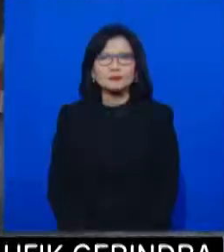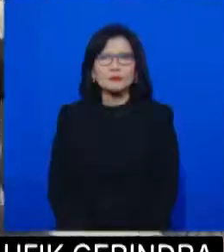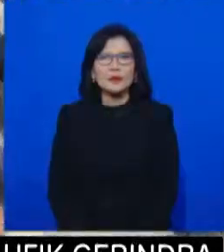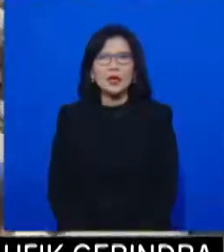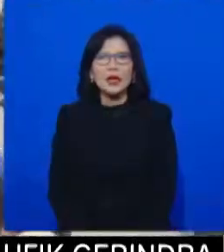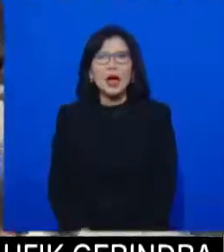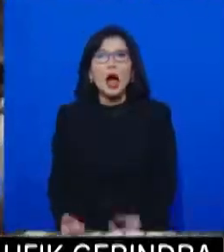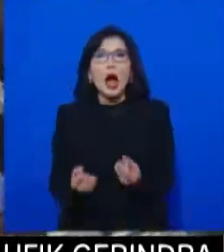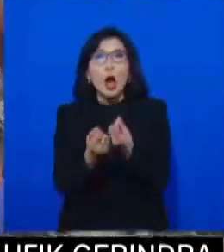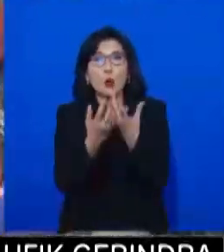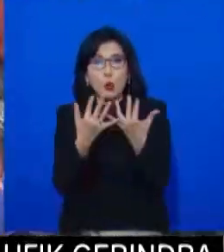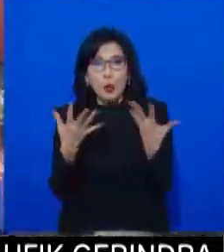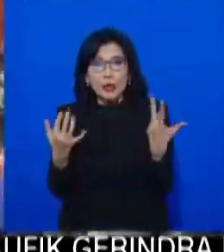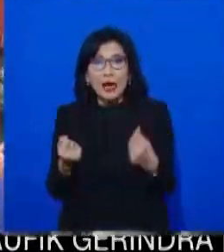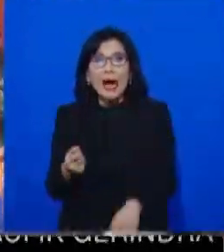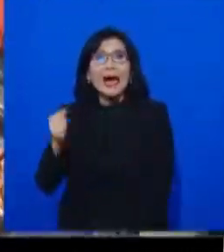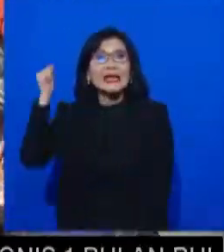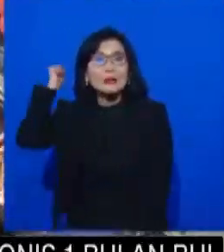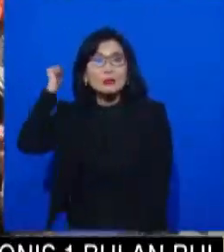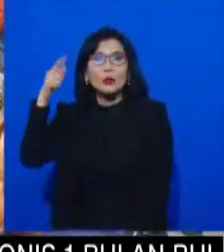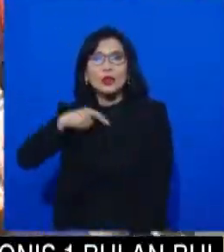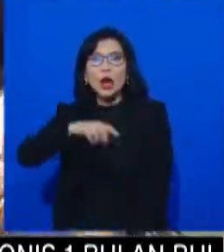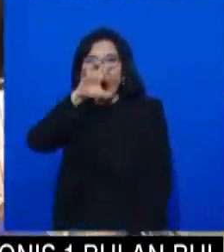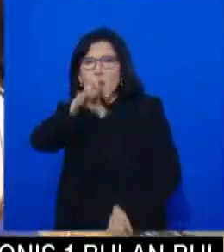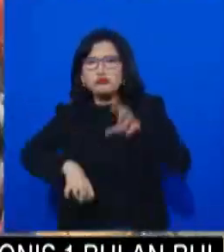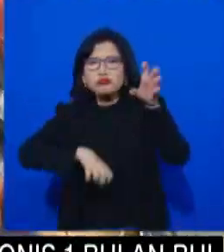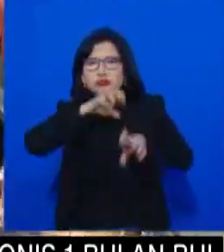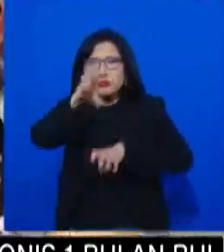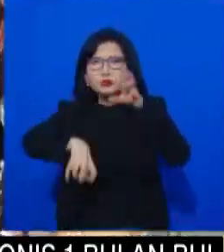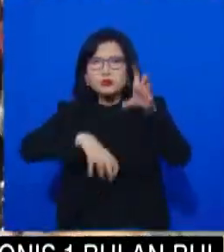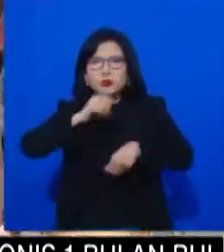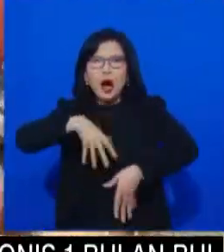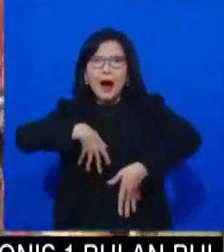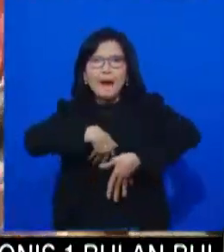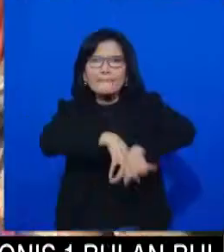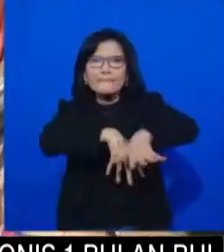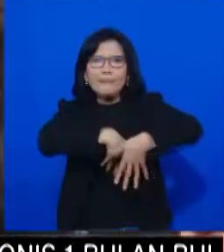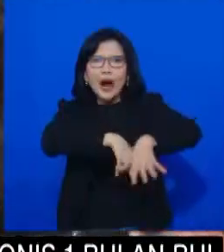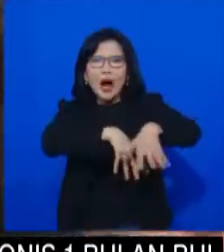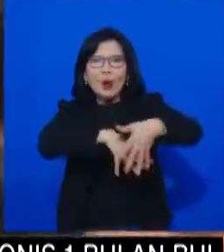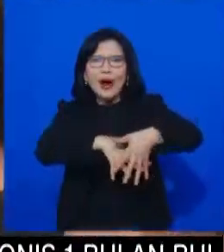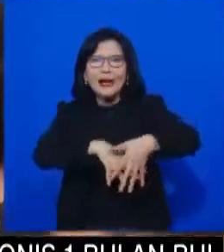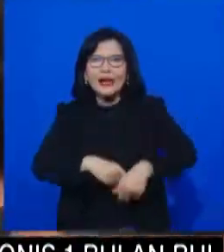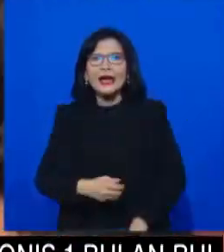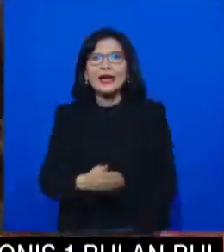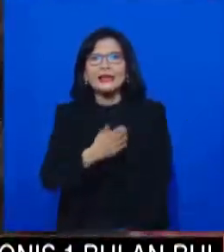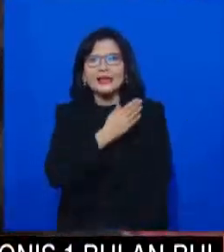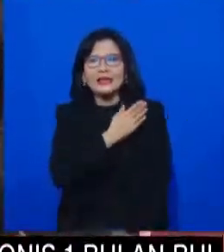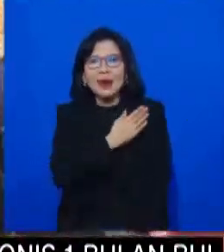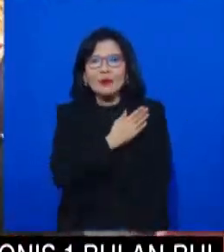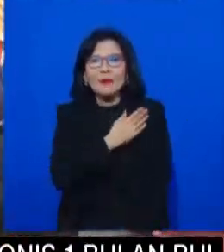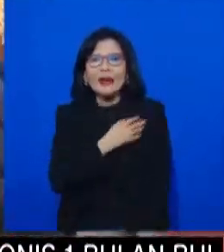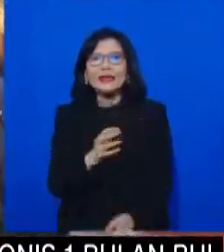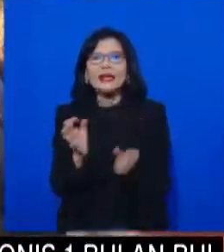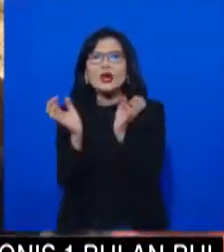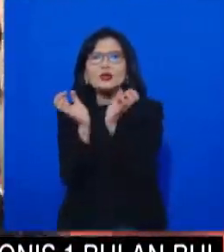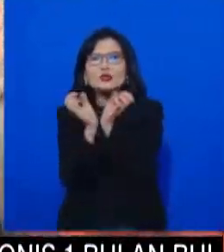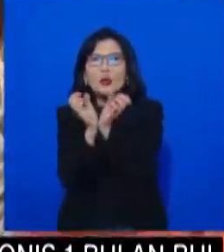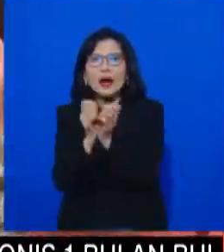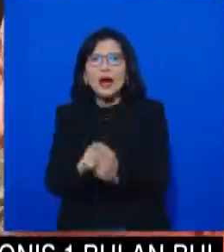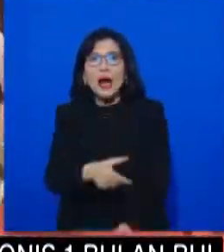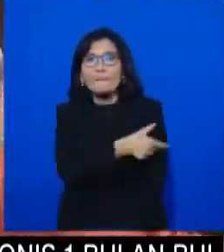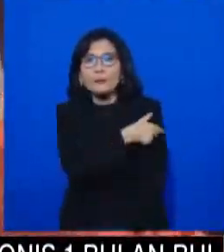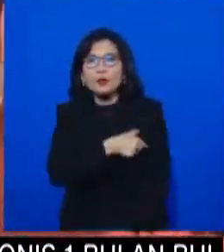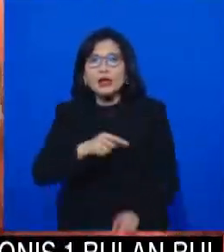Sejumlah warga yang didominasi ibu-ibu ini berebut hasil bumi dalam pawai alegoris di Kabupaten Subang Senin siang. Petugas Satpol PP